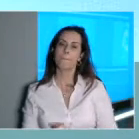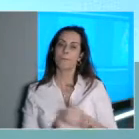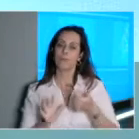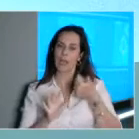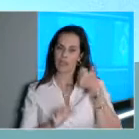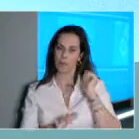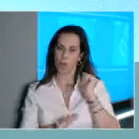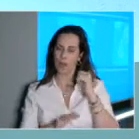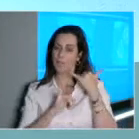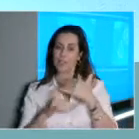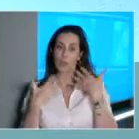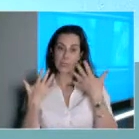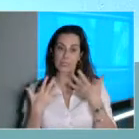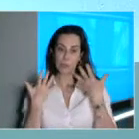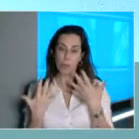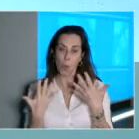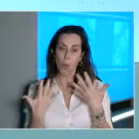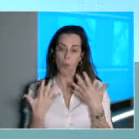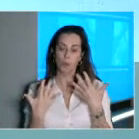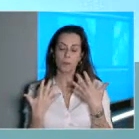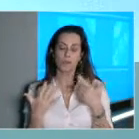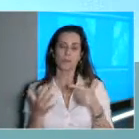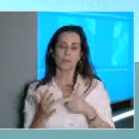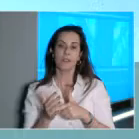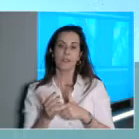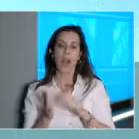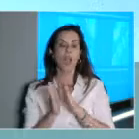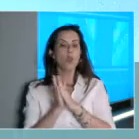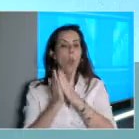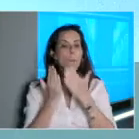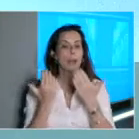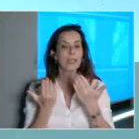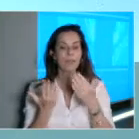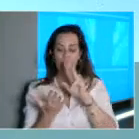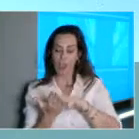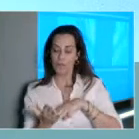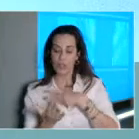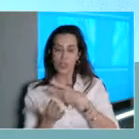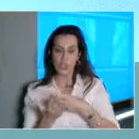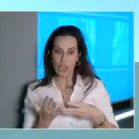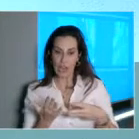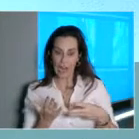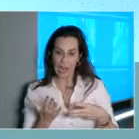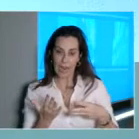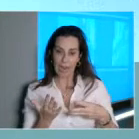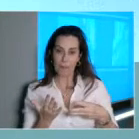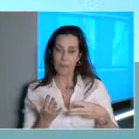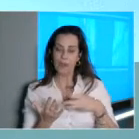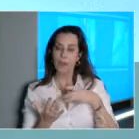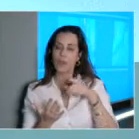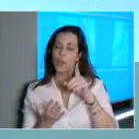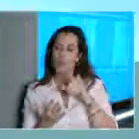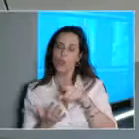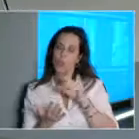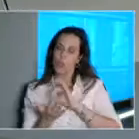שאתמול הבאנו סיפור שלו על יומנים ושירים שכתב יוסף טרומפלדור. הכתב הזה יש לו חיבה